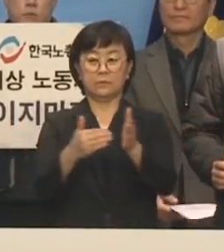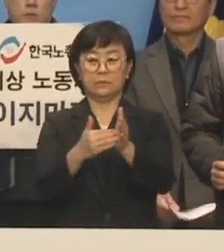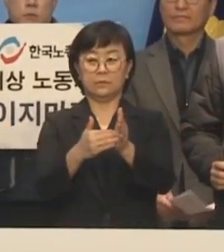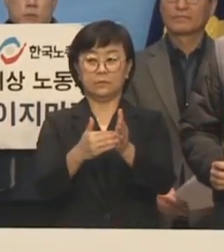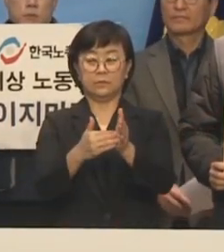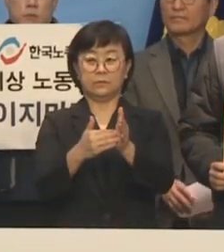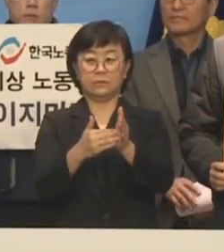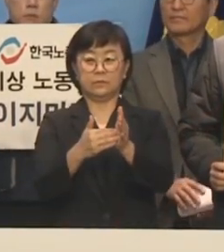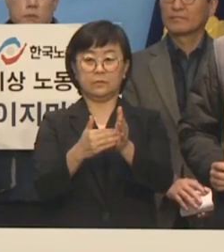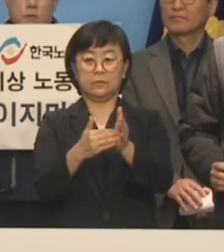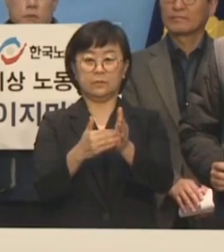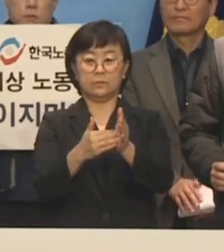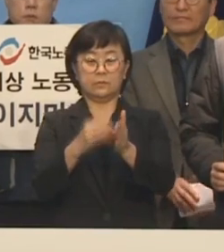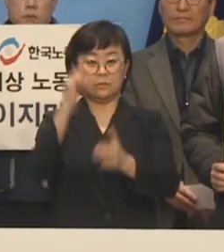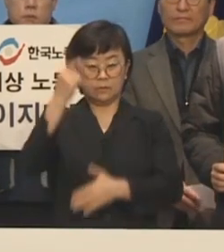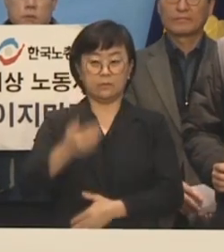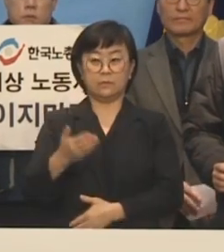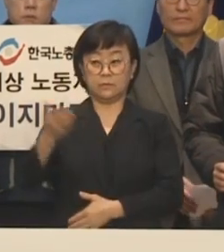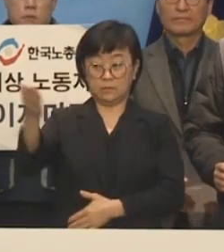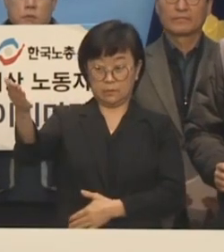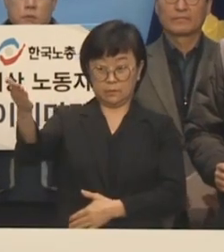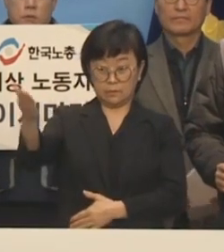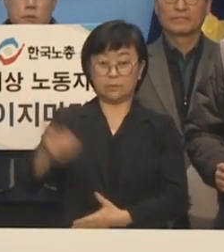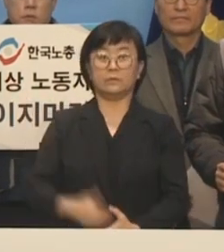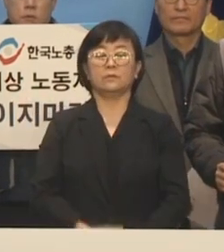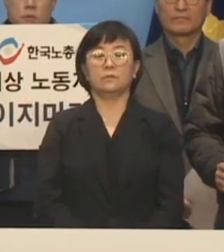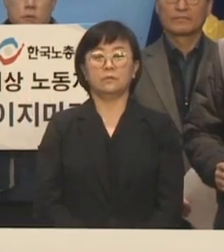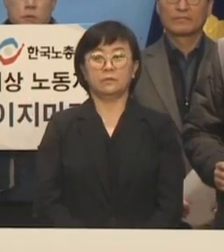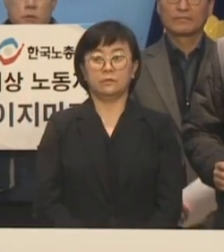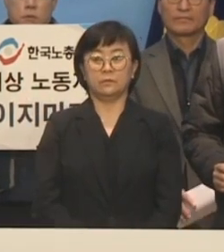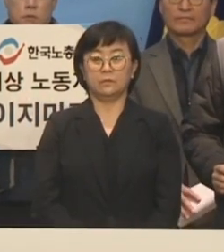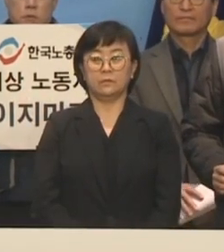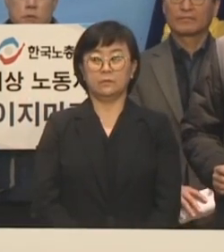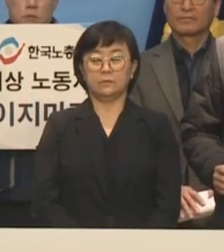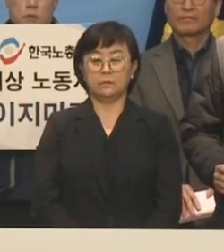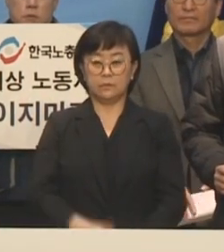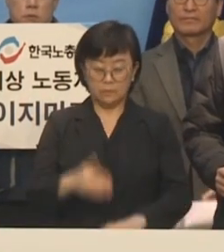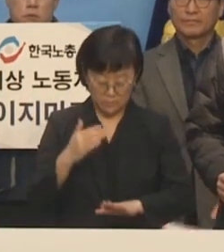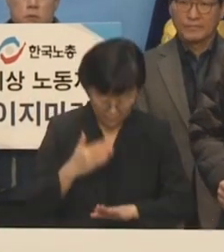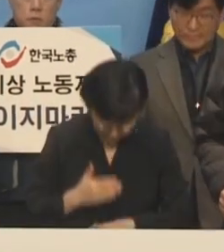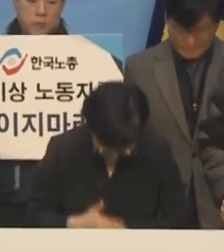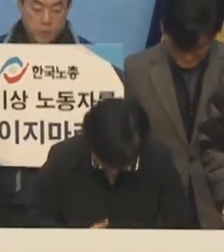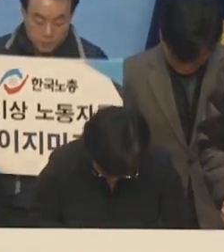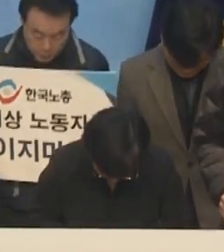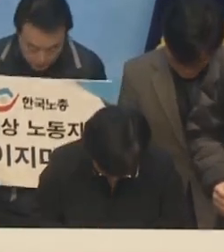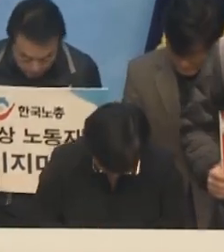하겠습니다. 기자님 질의응답은 회견장 밖에서 진행하도록 하겠습니다. 고맙습니다.